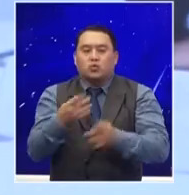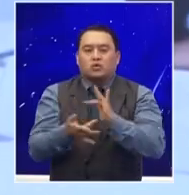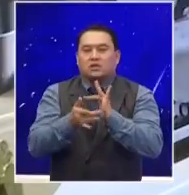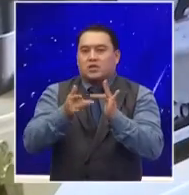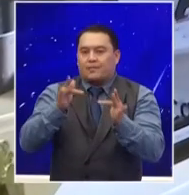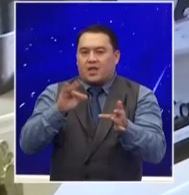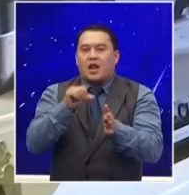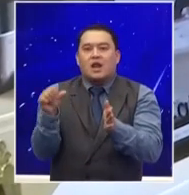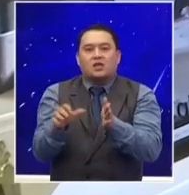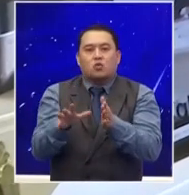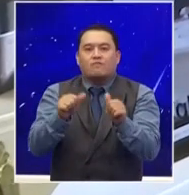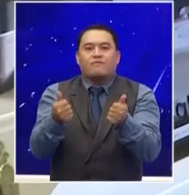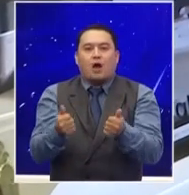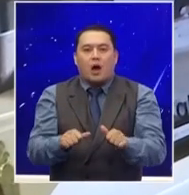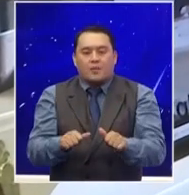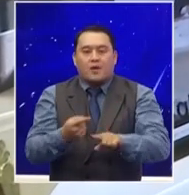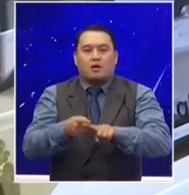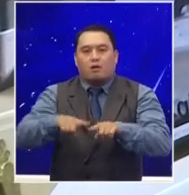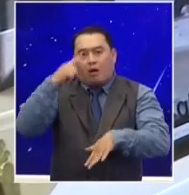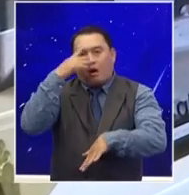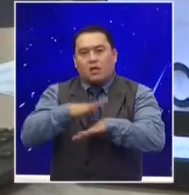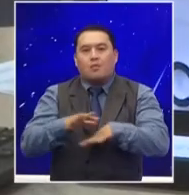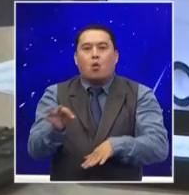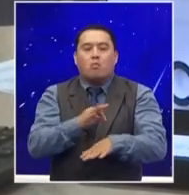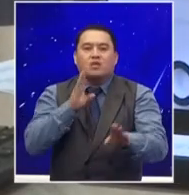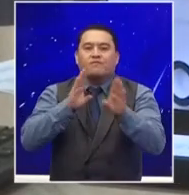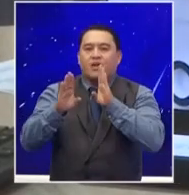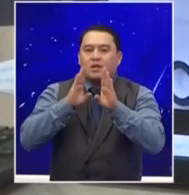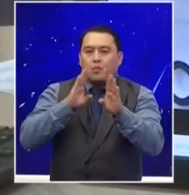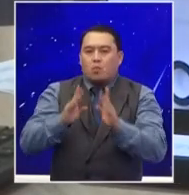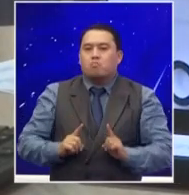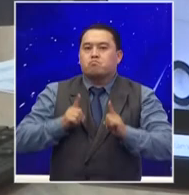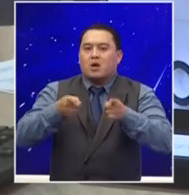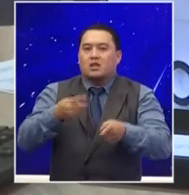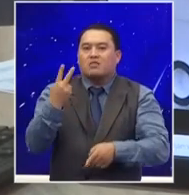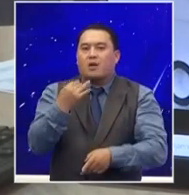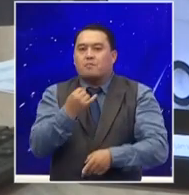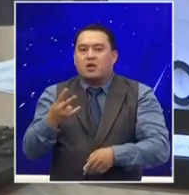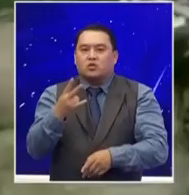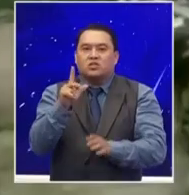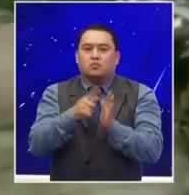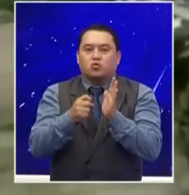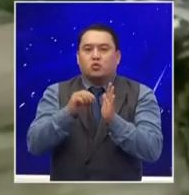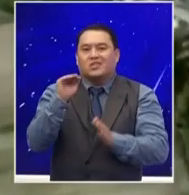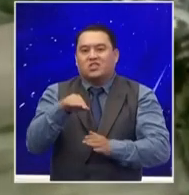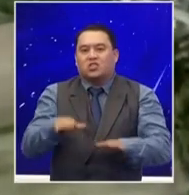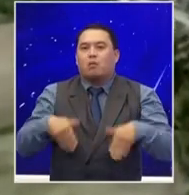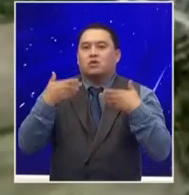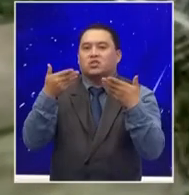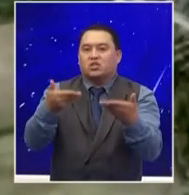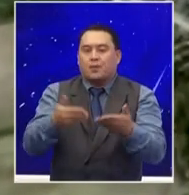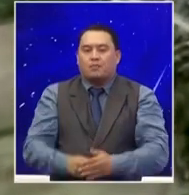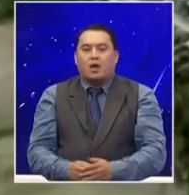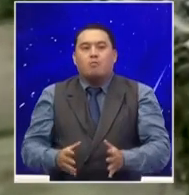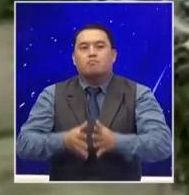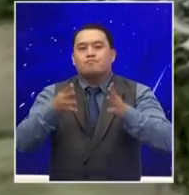В электронном формате на сайт и паблике акима области в Facebook и Instagram поступило 2 миллиона 700 тысяч обращений.